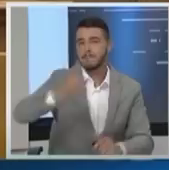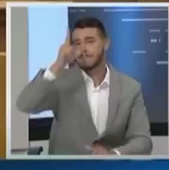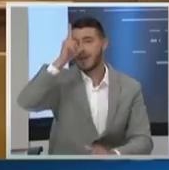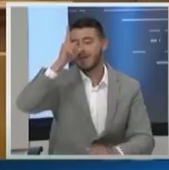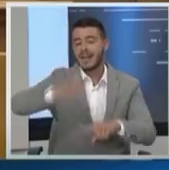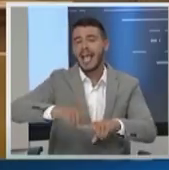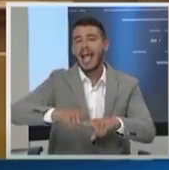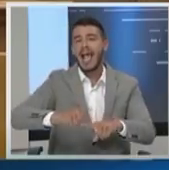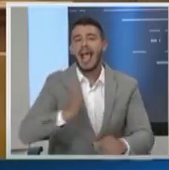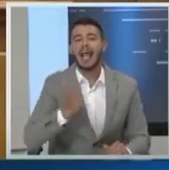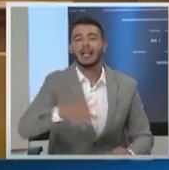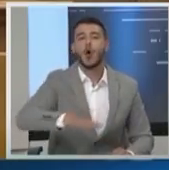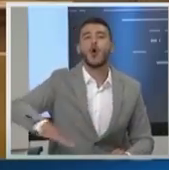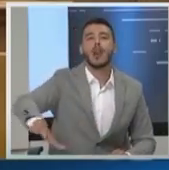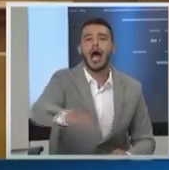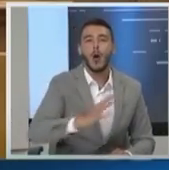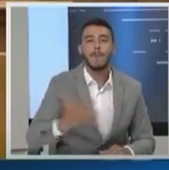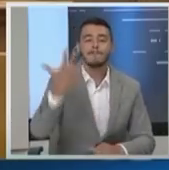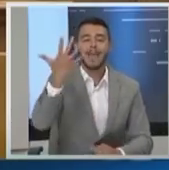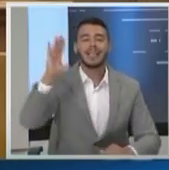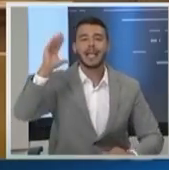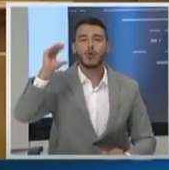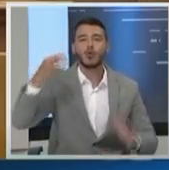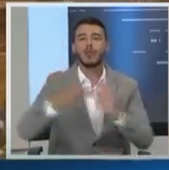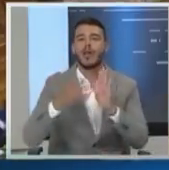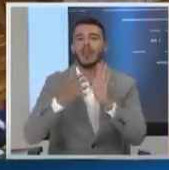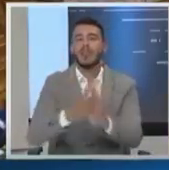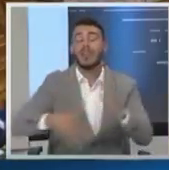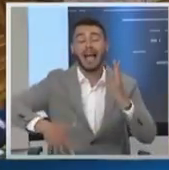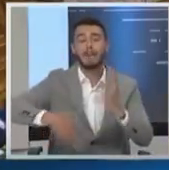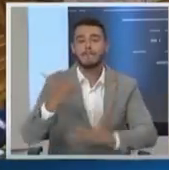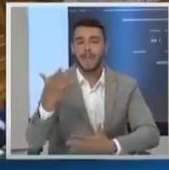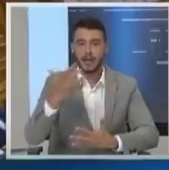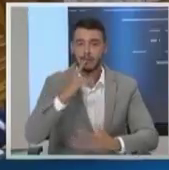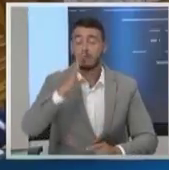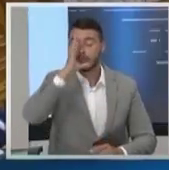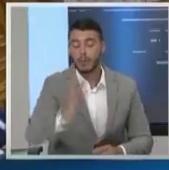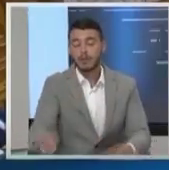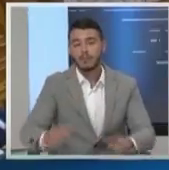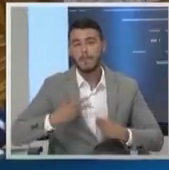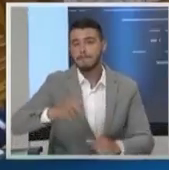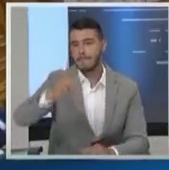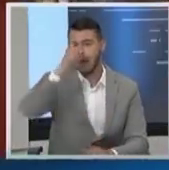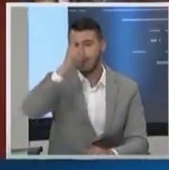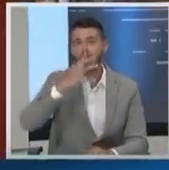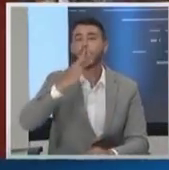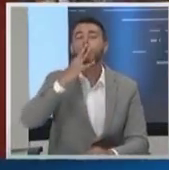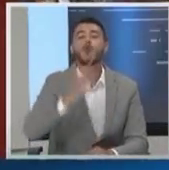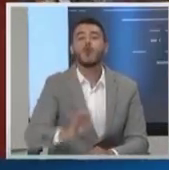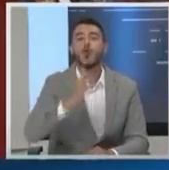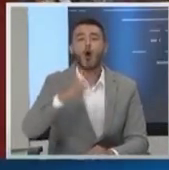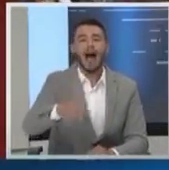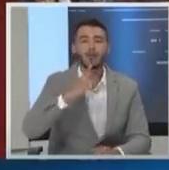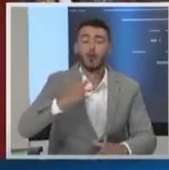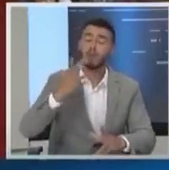ελληνικού λαού στις 5 του Ιούλη του 2015. Γιατί ήταν μια κορυφαία πράξη